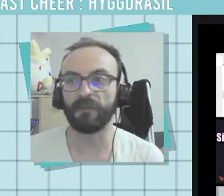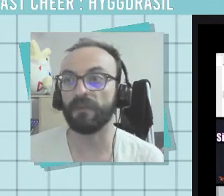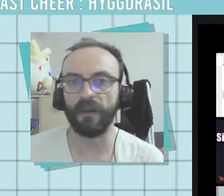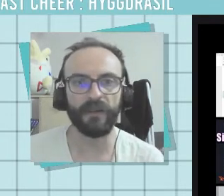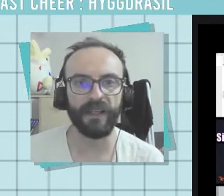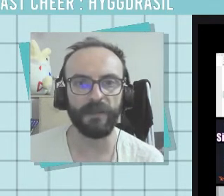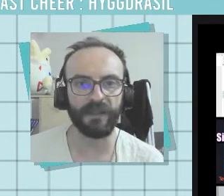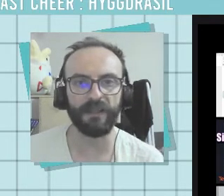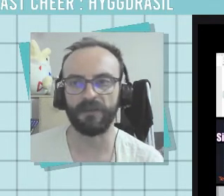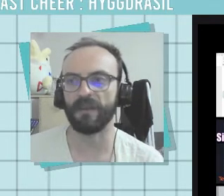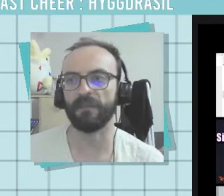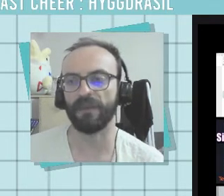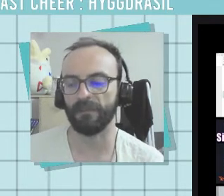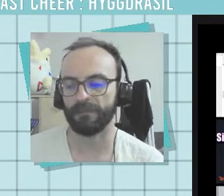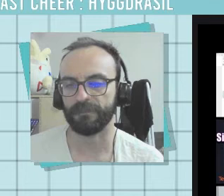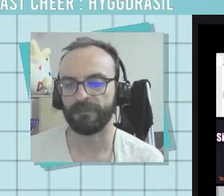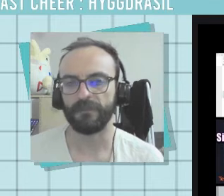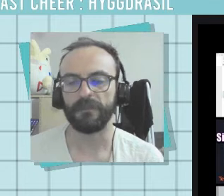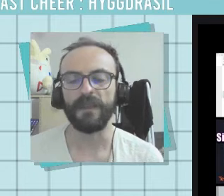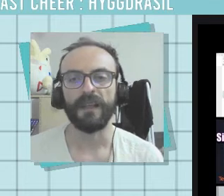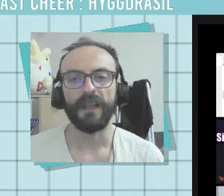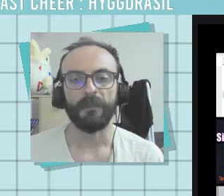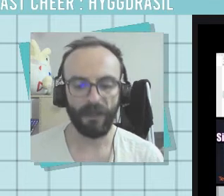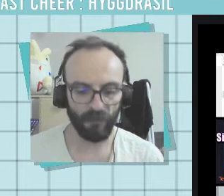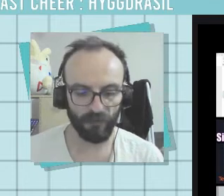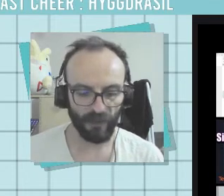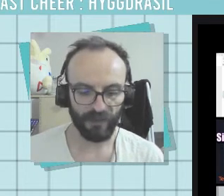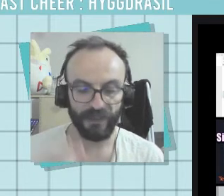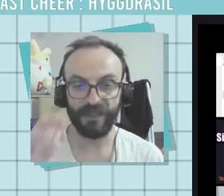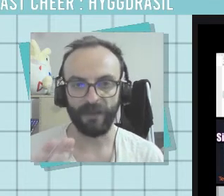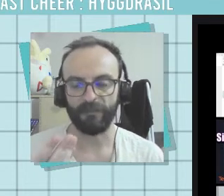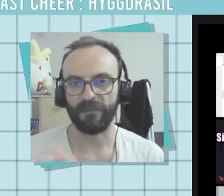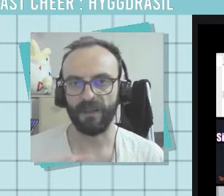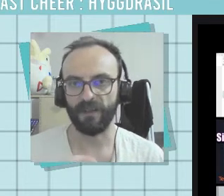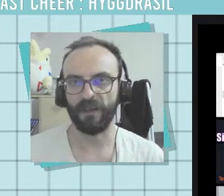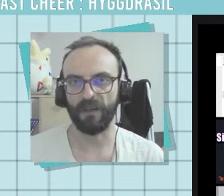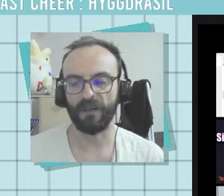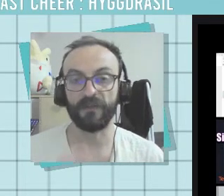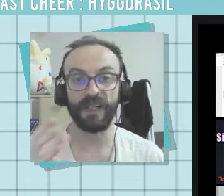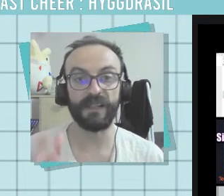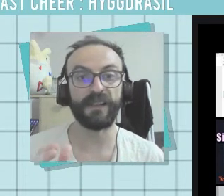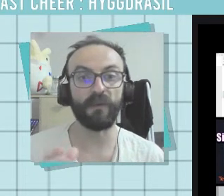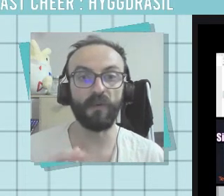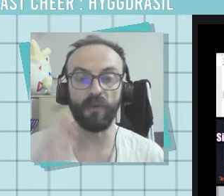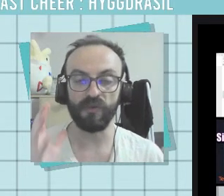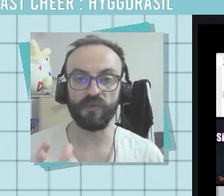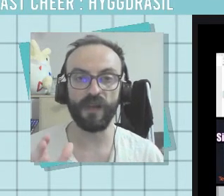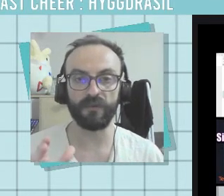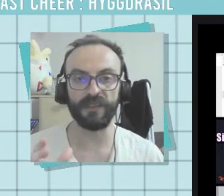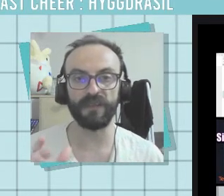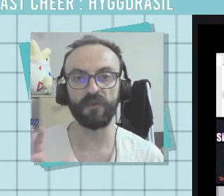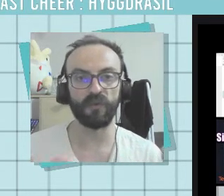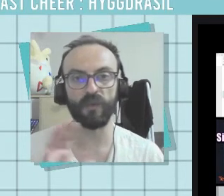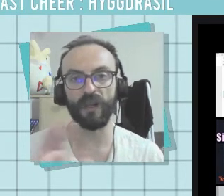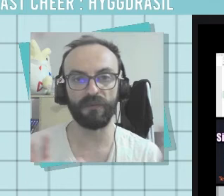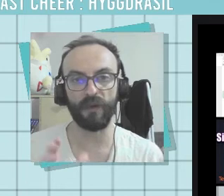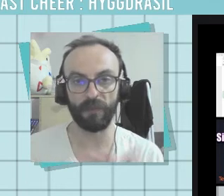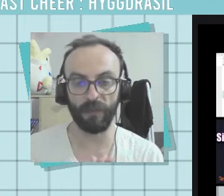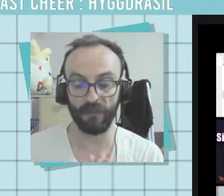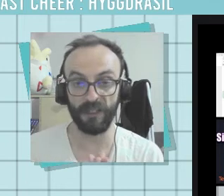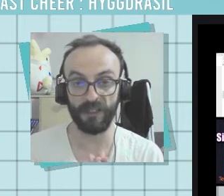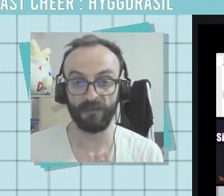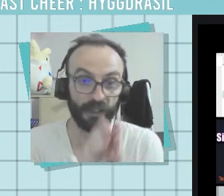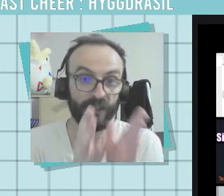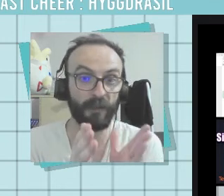pas non plus un code à respecter à 200%. Mais là, en gros, voilà, il y a ça. Donc ça laisse dire, en gros, sous la condition que tu aies un fond à